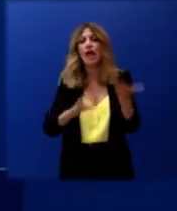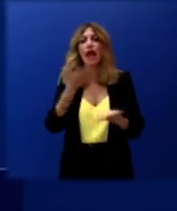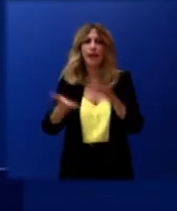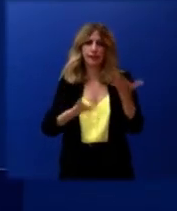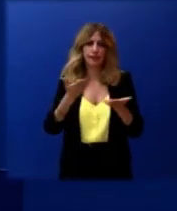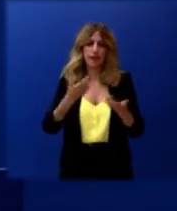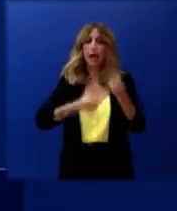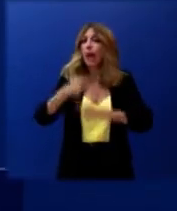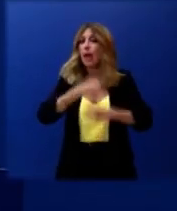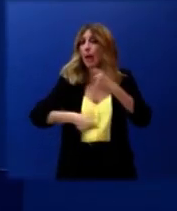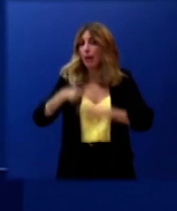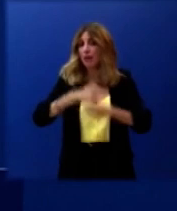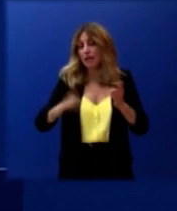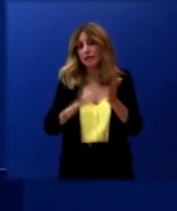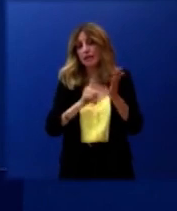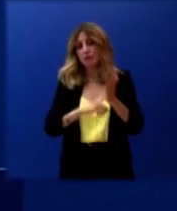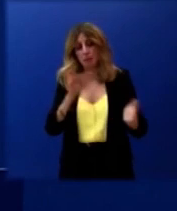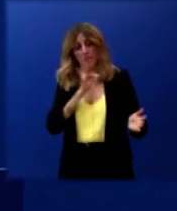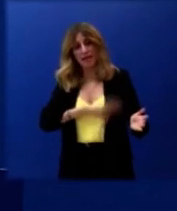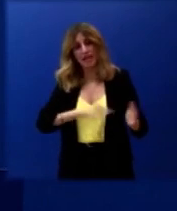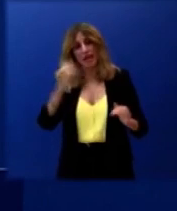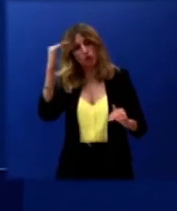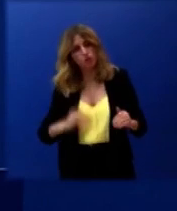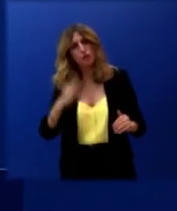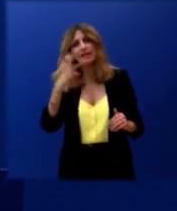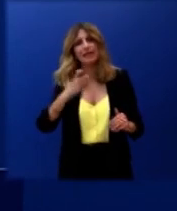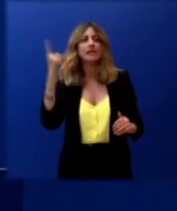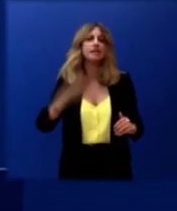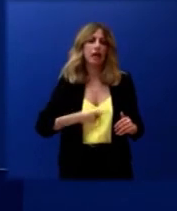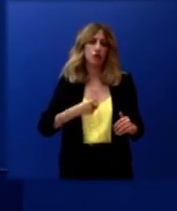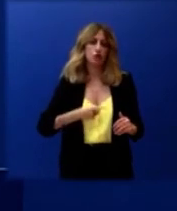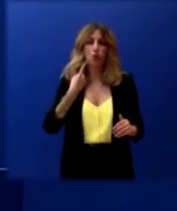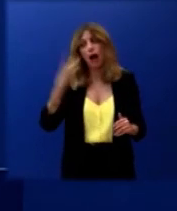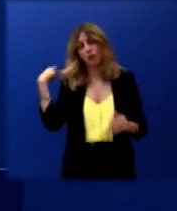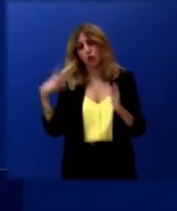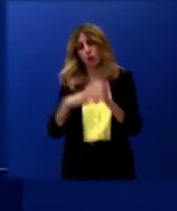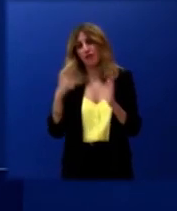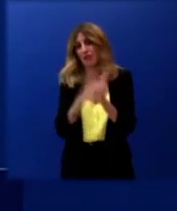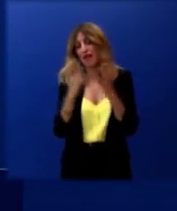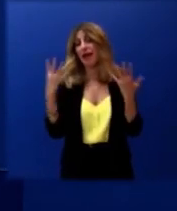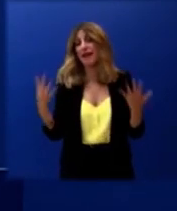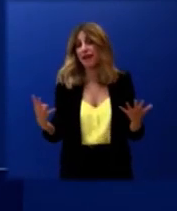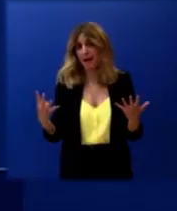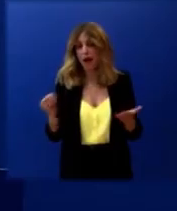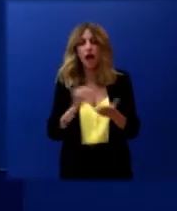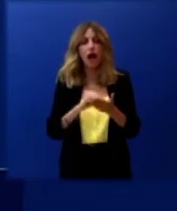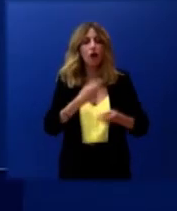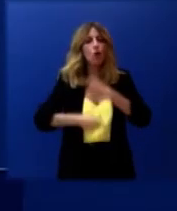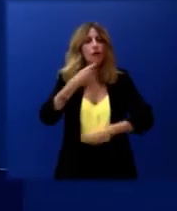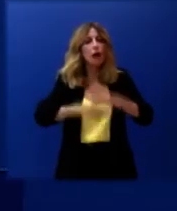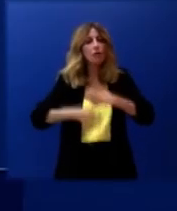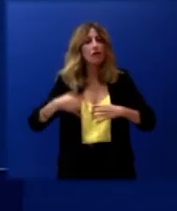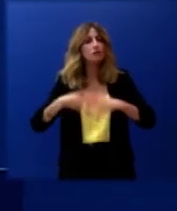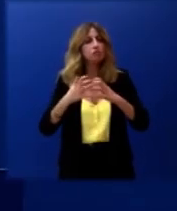πτώση τζίρου τουλάχιστον 30% το 2020 σε σχέση με το 2019, επιχειρήσεις που άνοιξαν μετά την 1η Ιανουαρίου